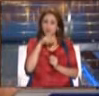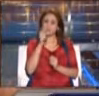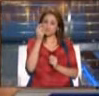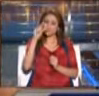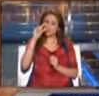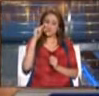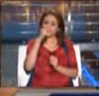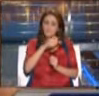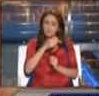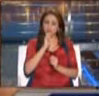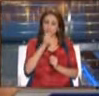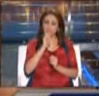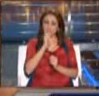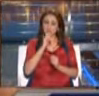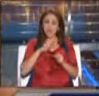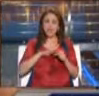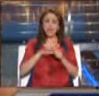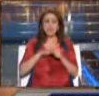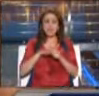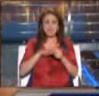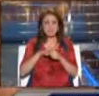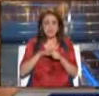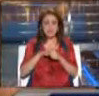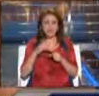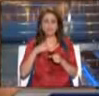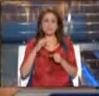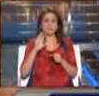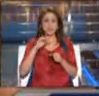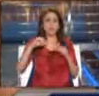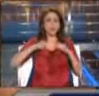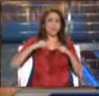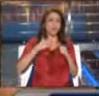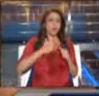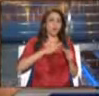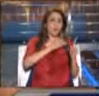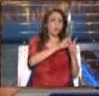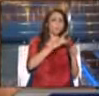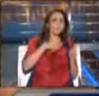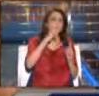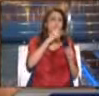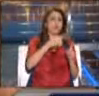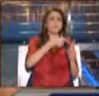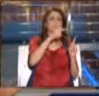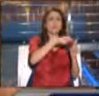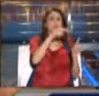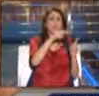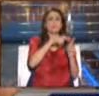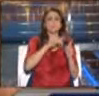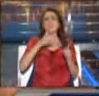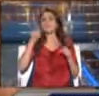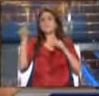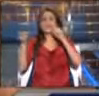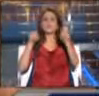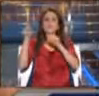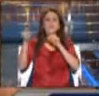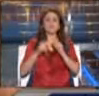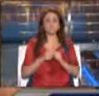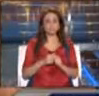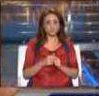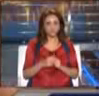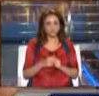ممكن احساس بالتحيز لبعض الانديه برضو. لو احنا بنتكلم ان ما فيش باسكت وما فيش طايره، لا،